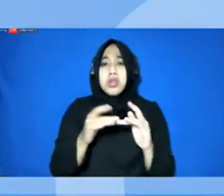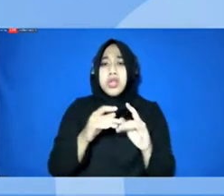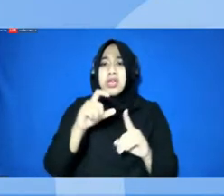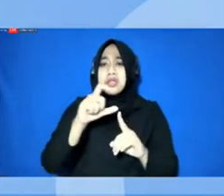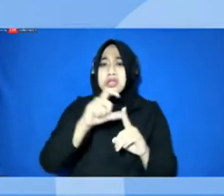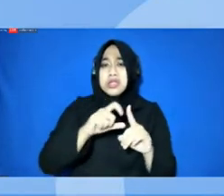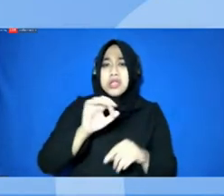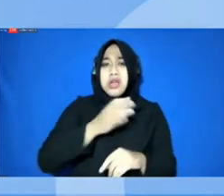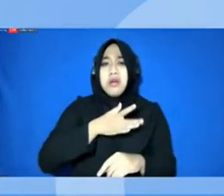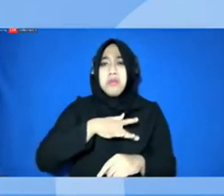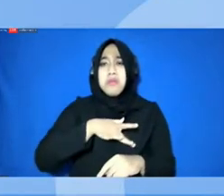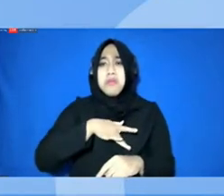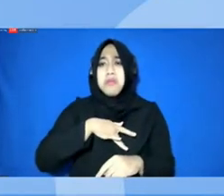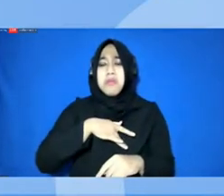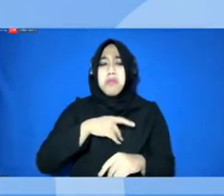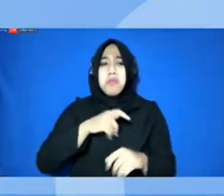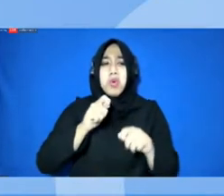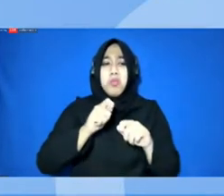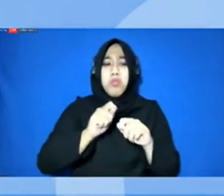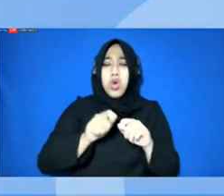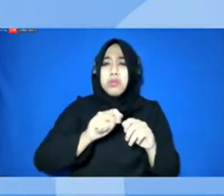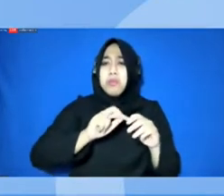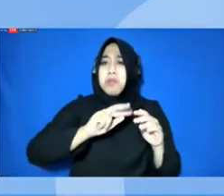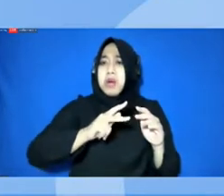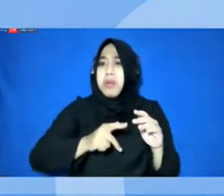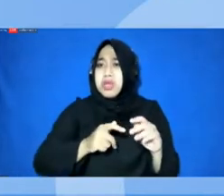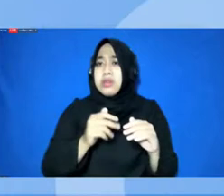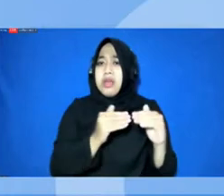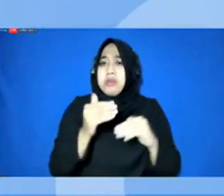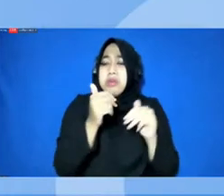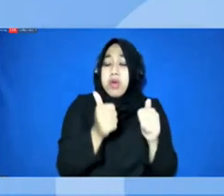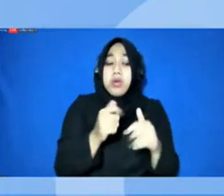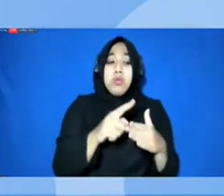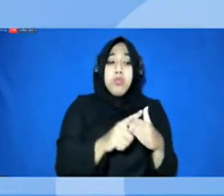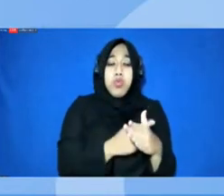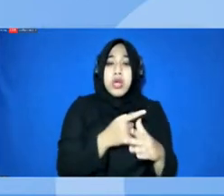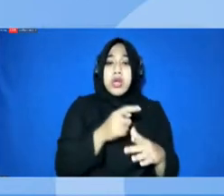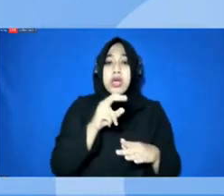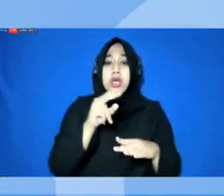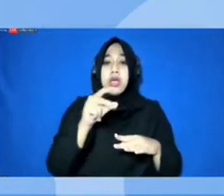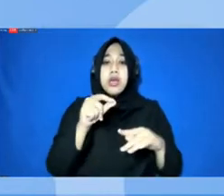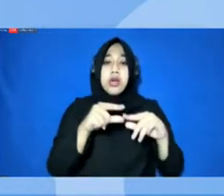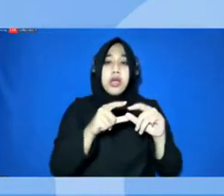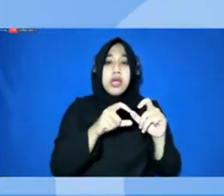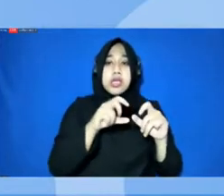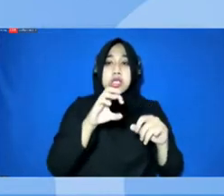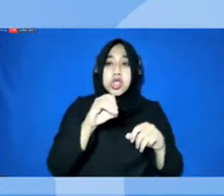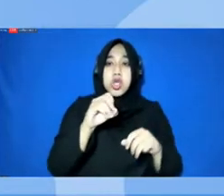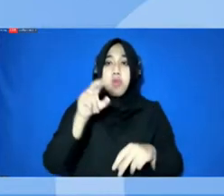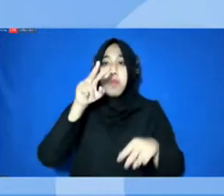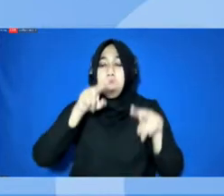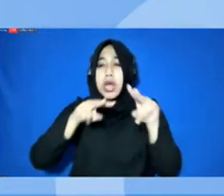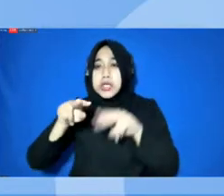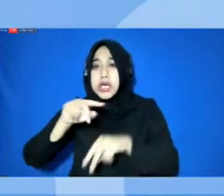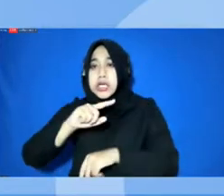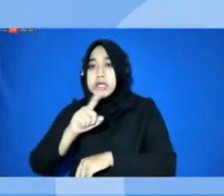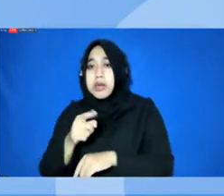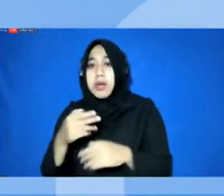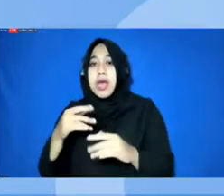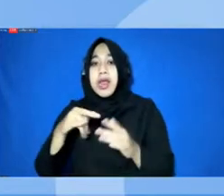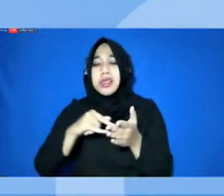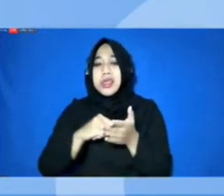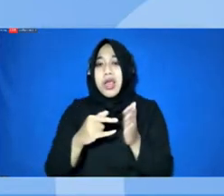mengalami perbaikan yang substansial, ya, mulai dari rasio pelacakan sampai juga dengan